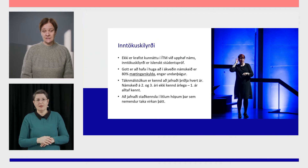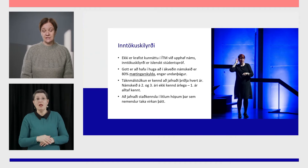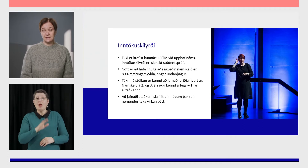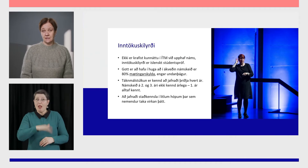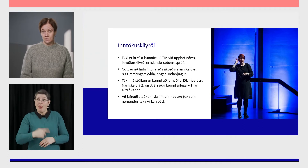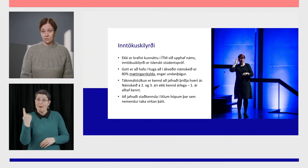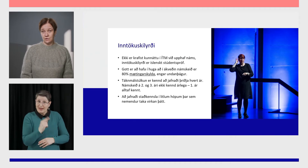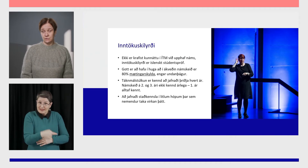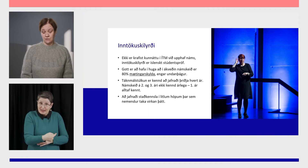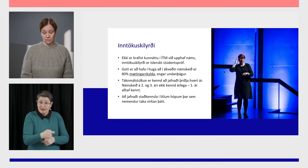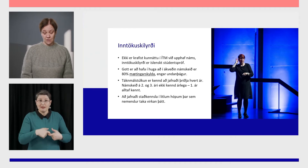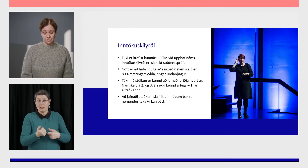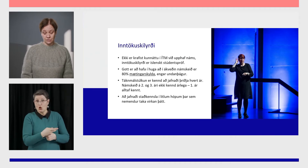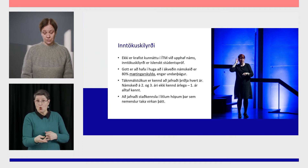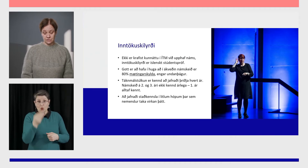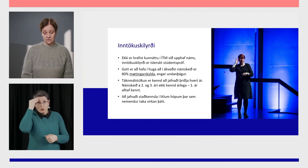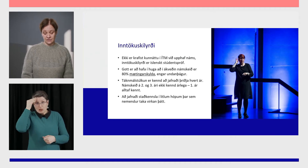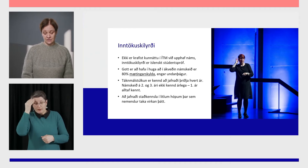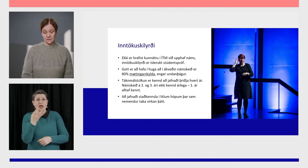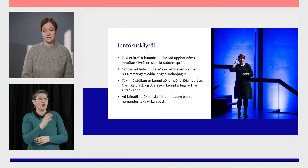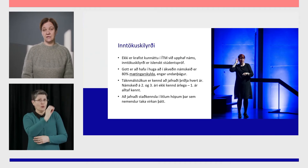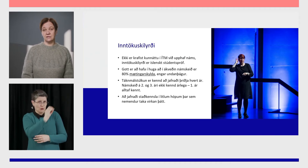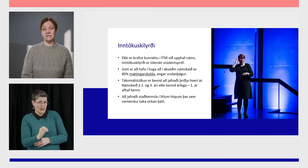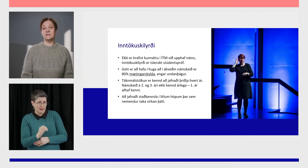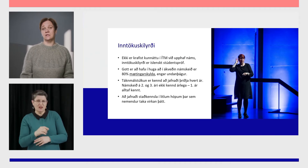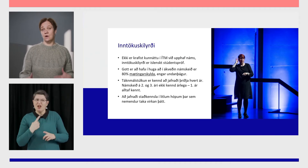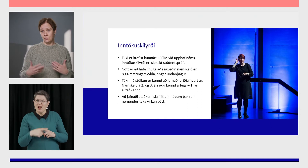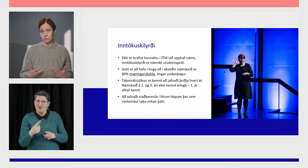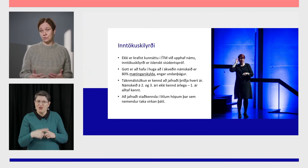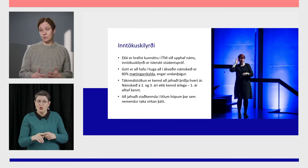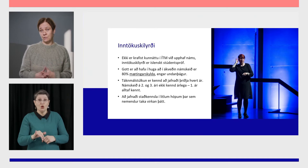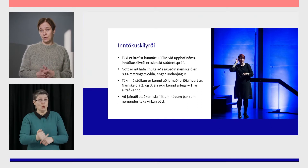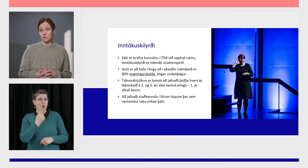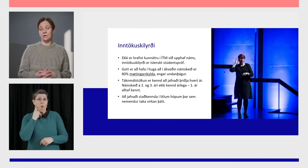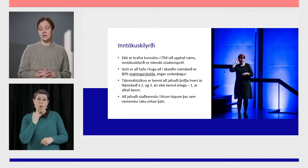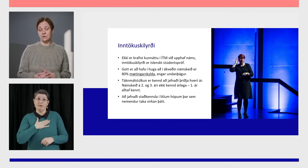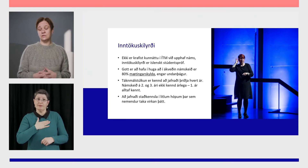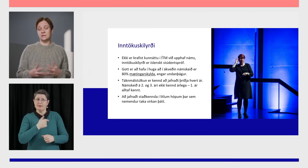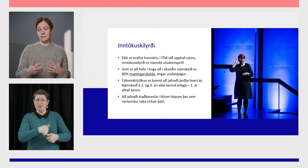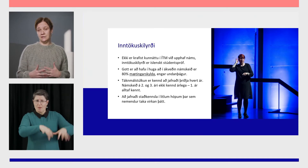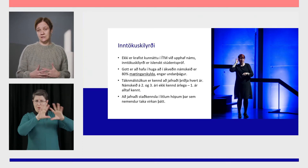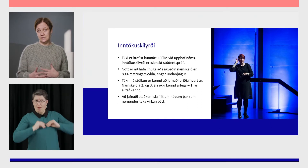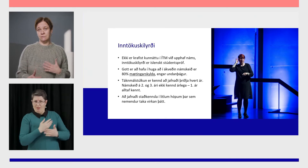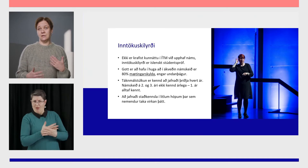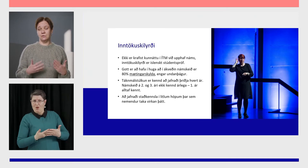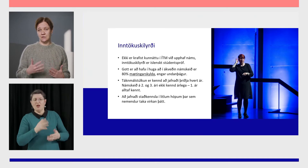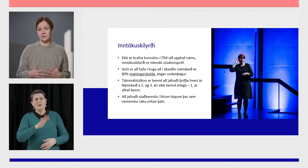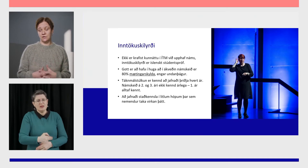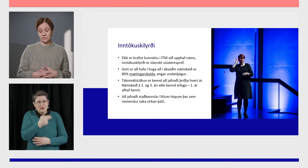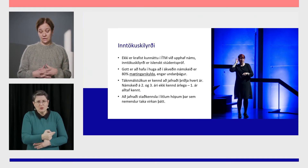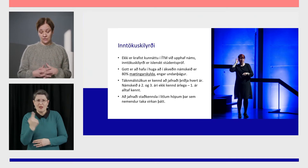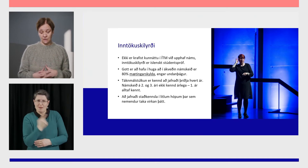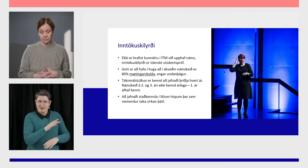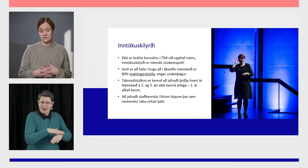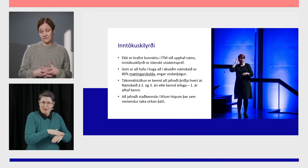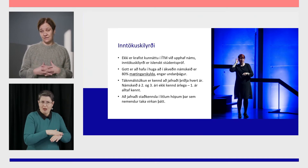Mætingar skilta í nokkur námskið hjá okkur 80% vegna þess að til þess að ná góðum tökum á málinu þá er nöðsynlegt að mæti inn í tímana og taka